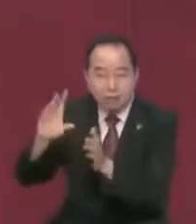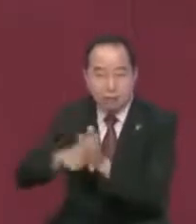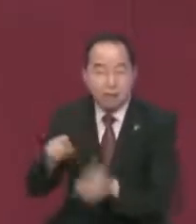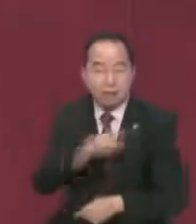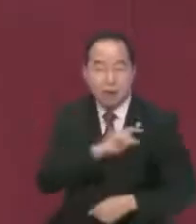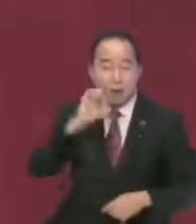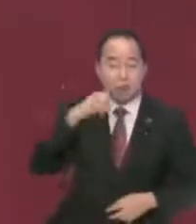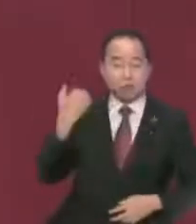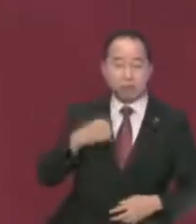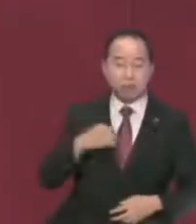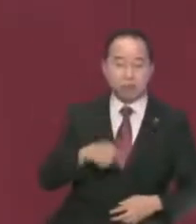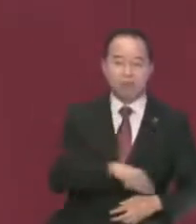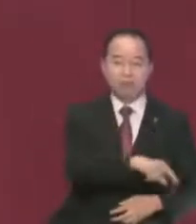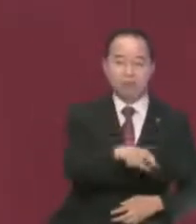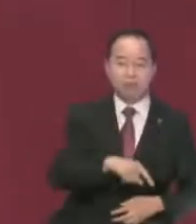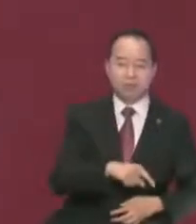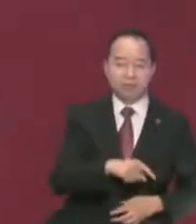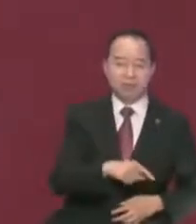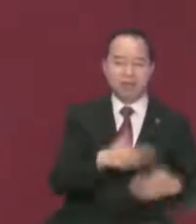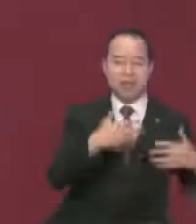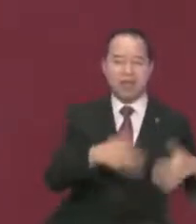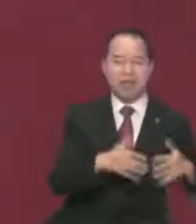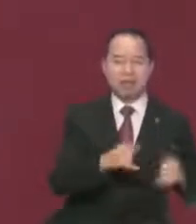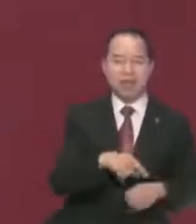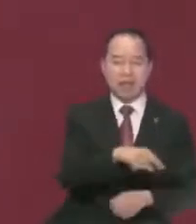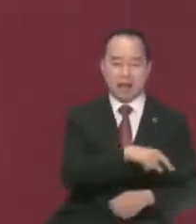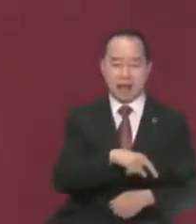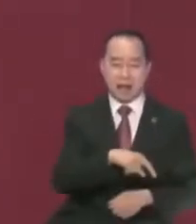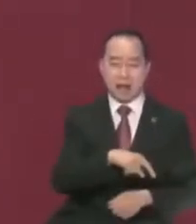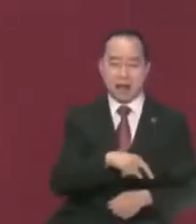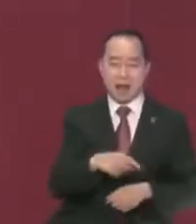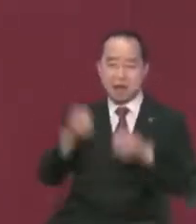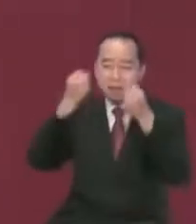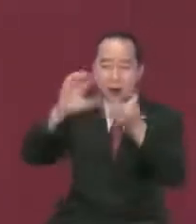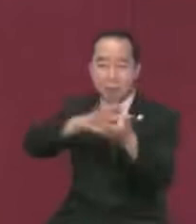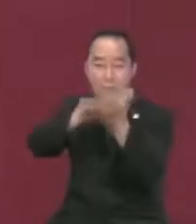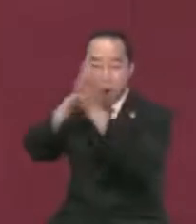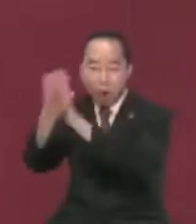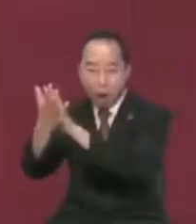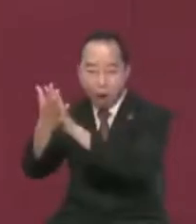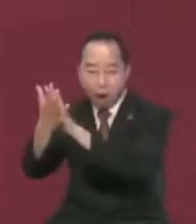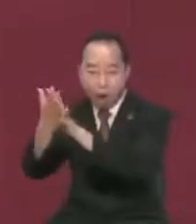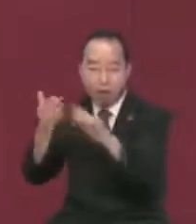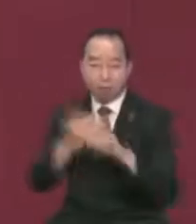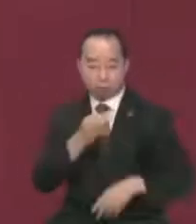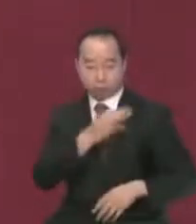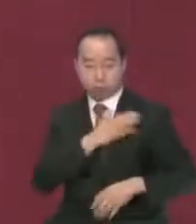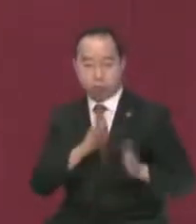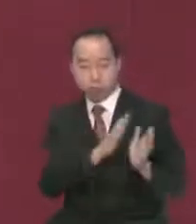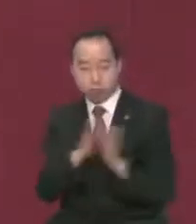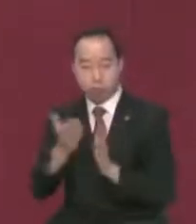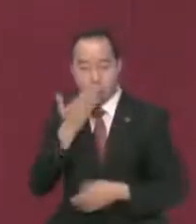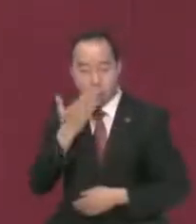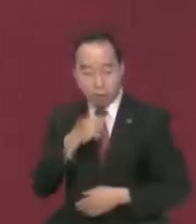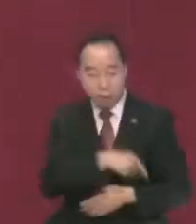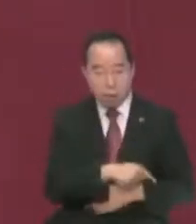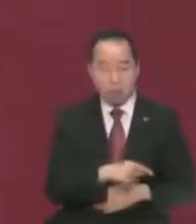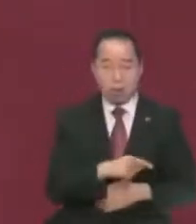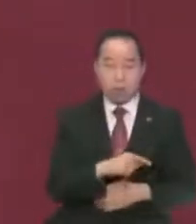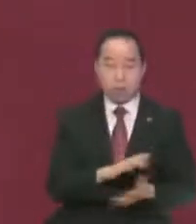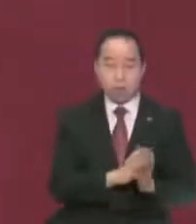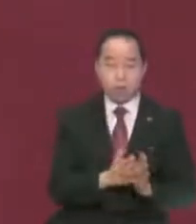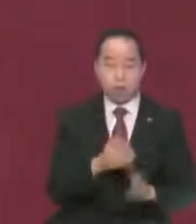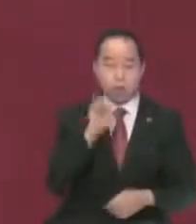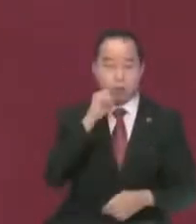약자일수록 변화에 적응할 준비가 부족합니다. 그래서 변화는 대체로 격차를